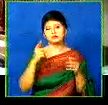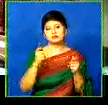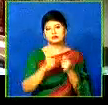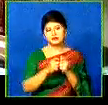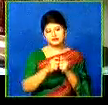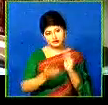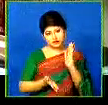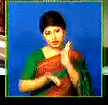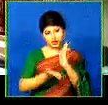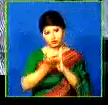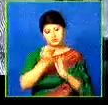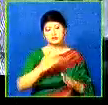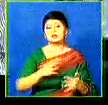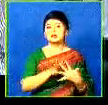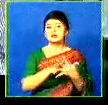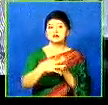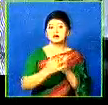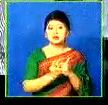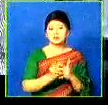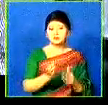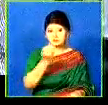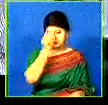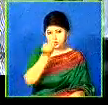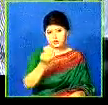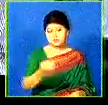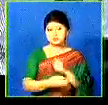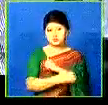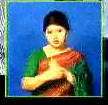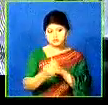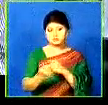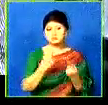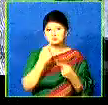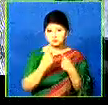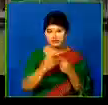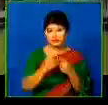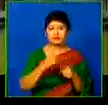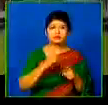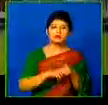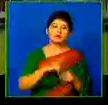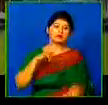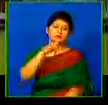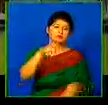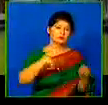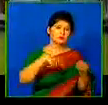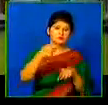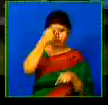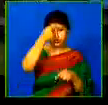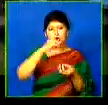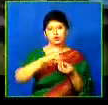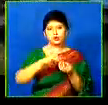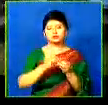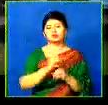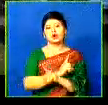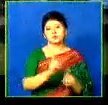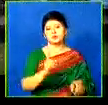যদি অব্যাহত রাখতে পারি তাহলে গ্রামের গরিব জনসাধারণকে বিচারের জন্য হয়রানির শিকার হতে হবে না। গ্রাম আদালত এলাকার বিরোধ